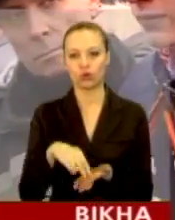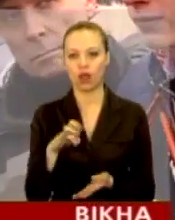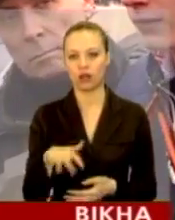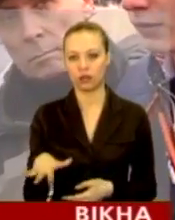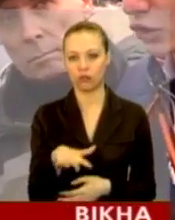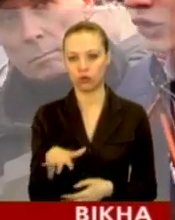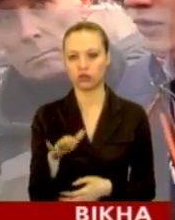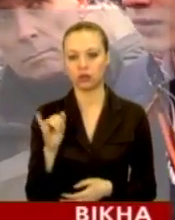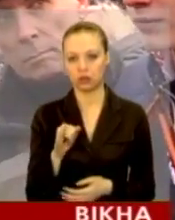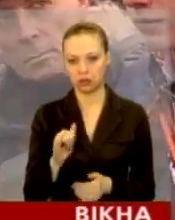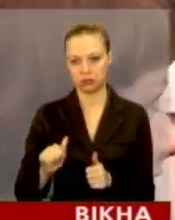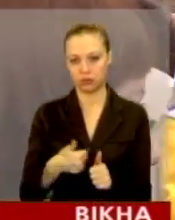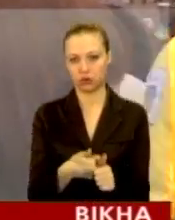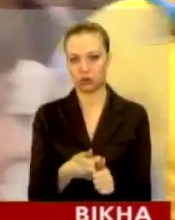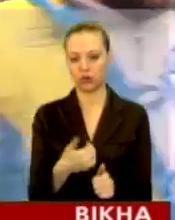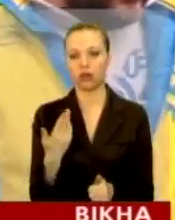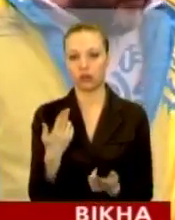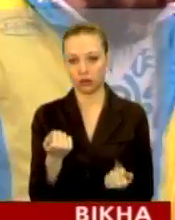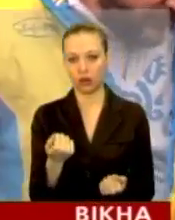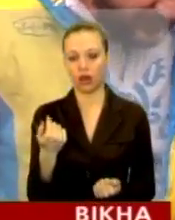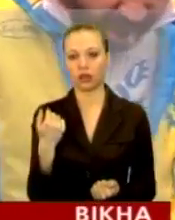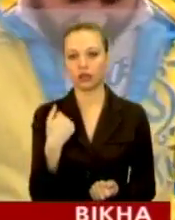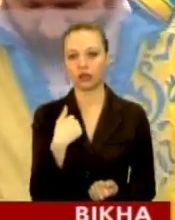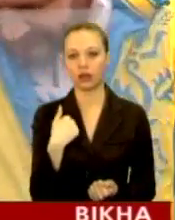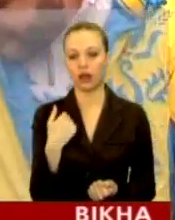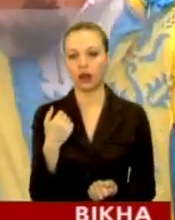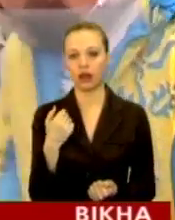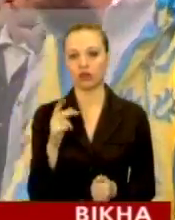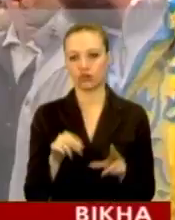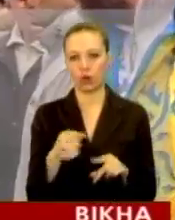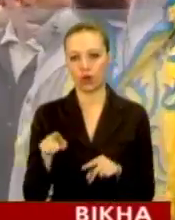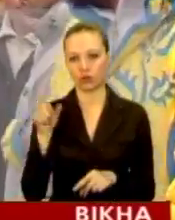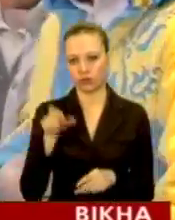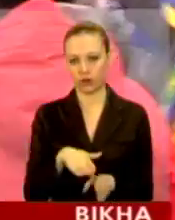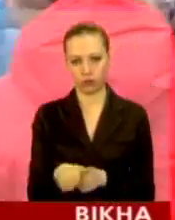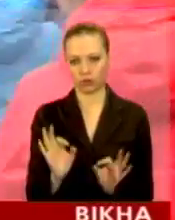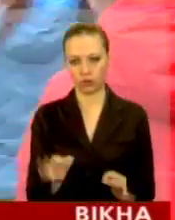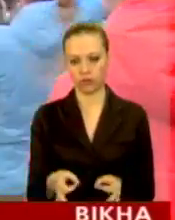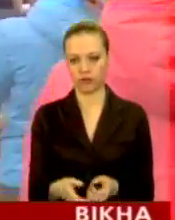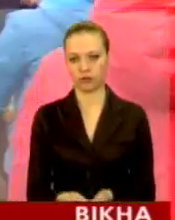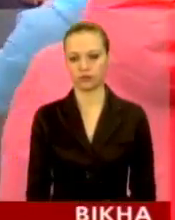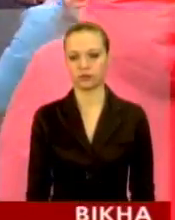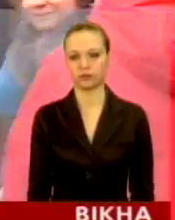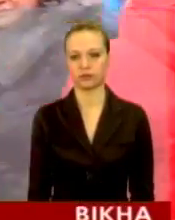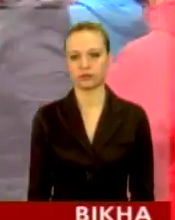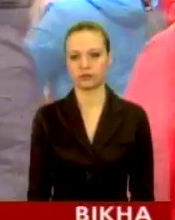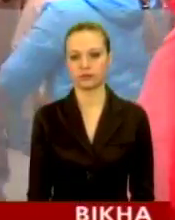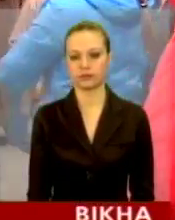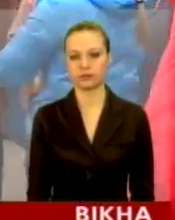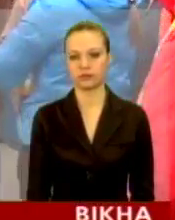площади, и пошел за ними. Да, я прослушал, и я считаю, что этот человек полностью прав. Харков,